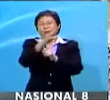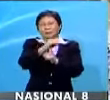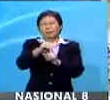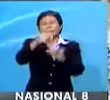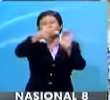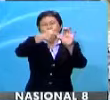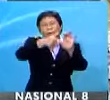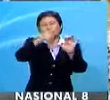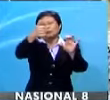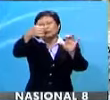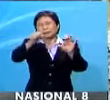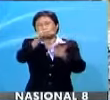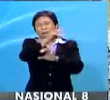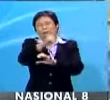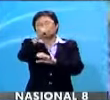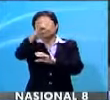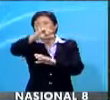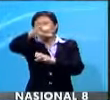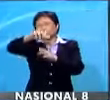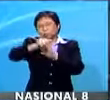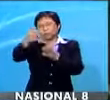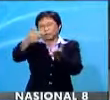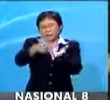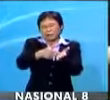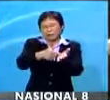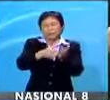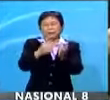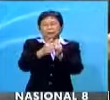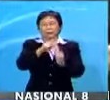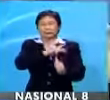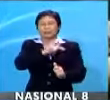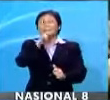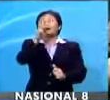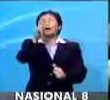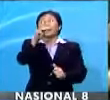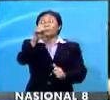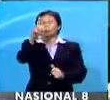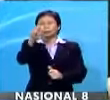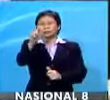Petronas gas serta R juta lagi dengan Kementerian